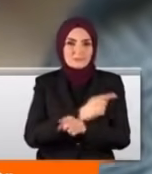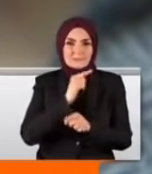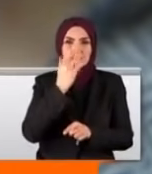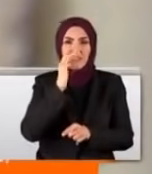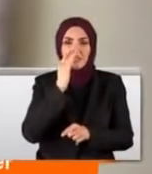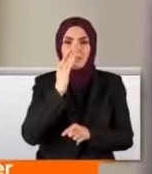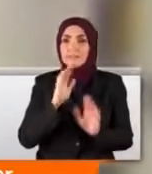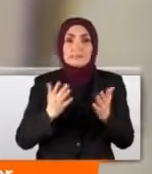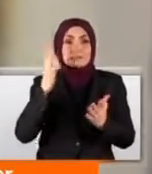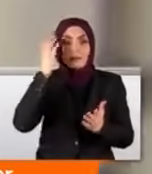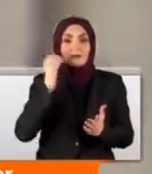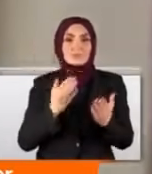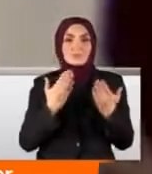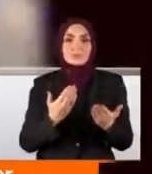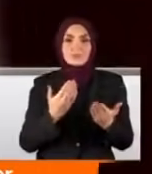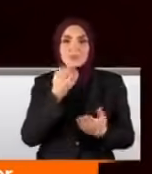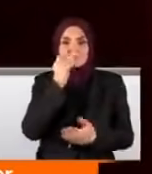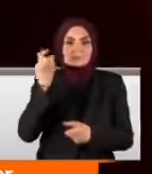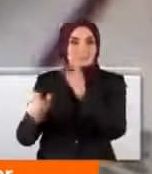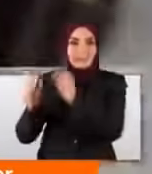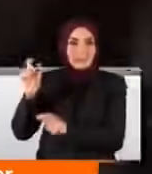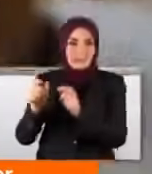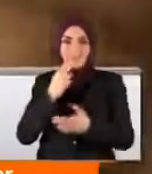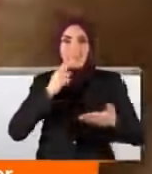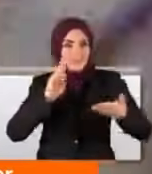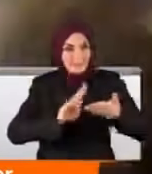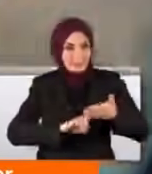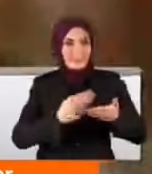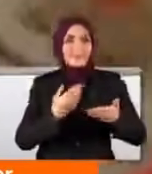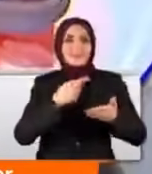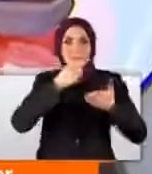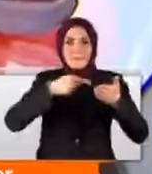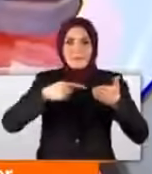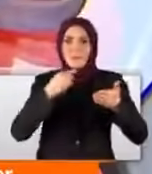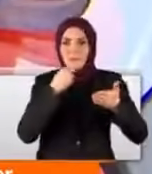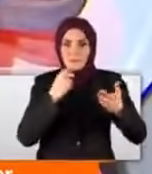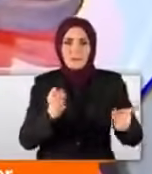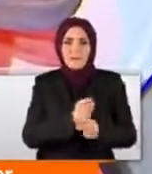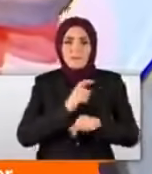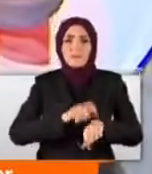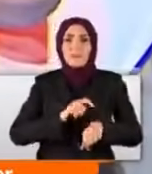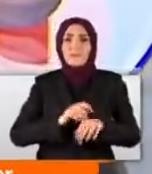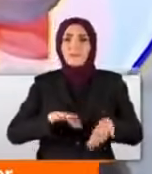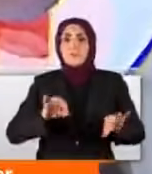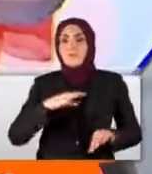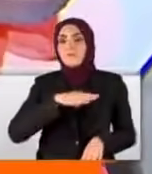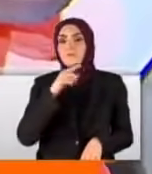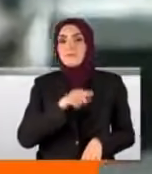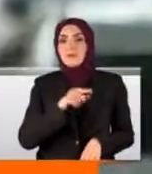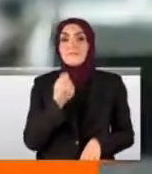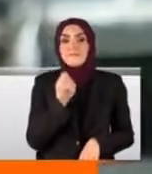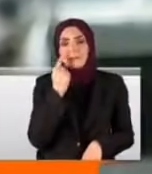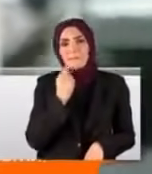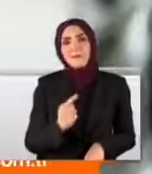Sonuçta sahtekarlar etiketlere hatta barkodlara kadar her şeyi taklit edebiliyor. Aslında cevap çok basit. Fiyatına bakmak